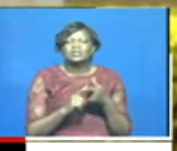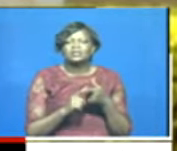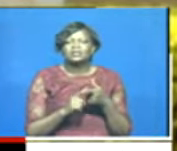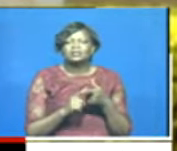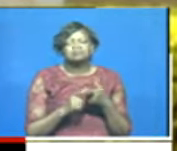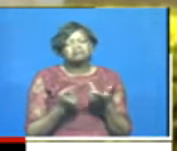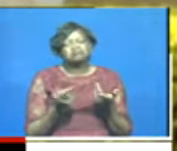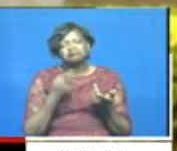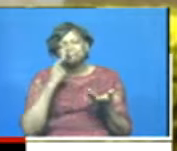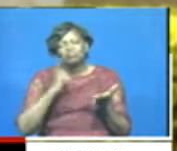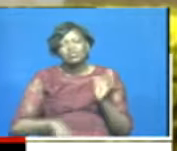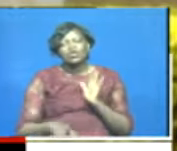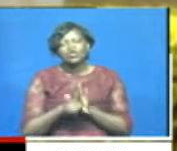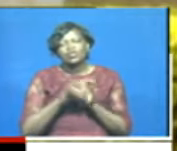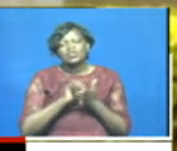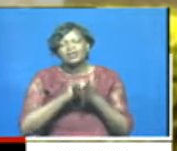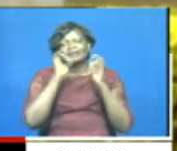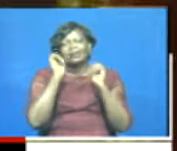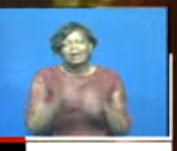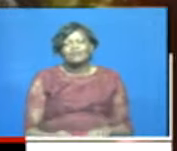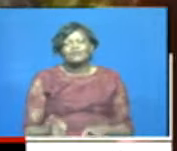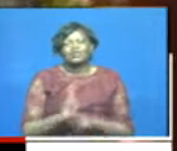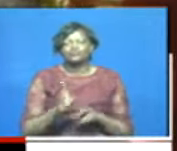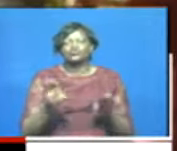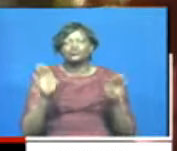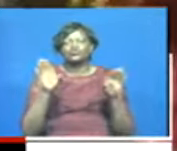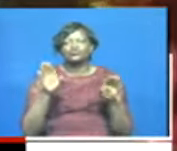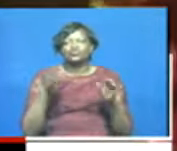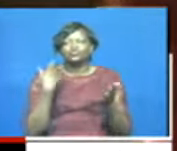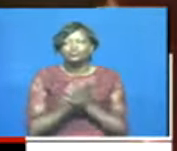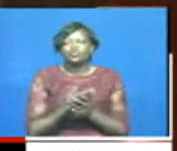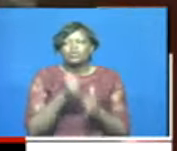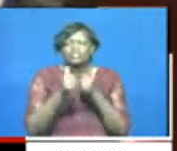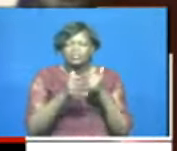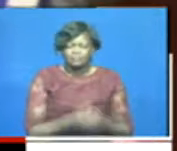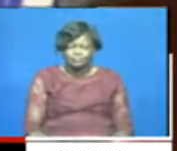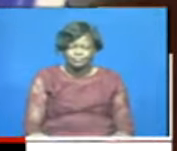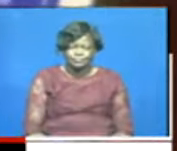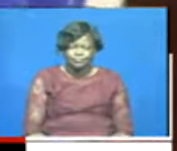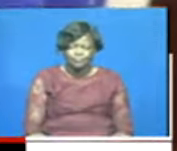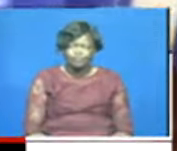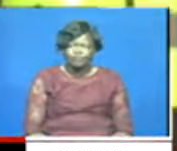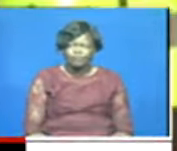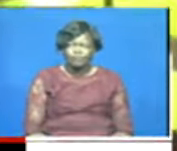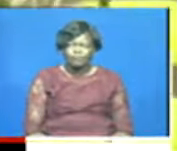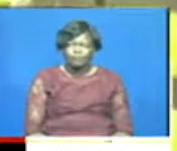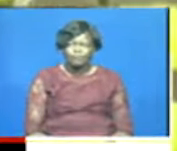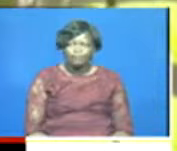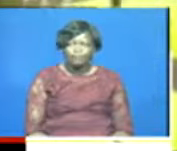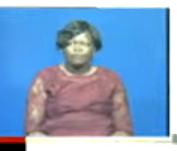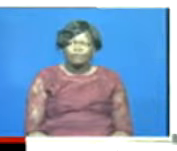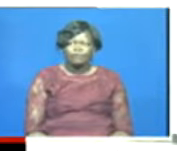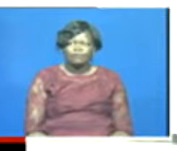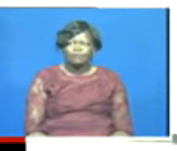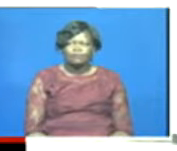tumeambiwa sheria ambazo zinaweza tumika kufunga wengine. For Prime Edition, I'm Safin Aching